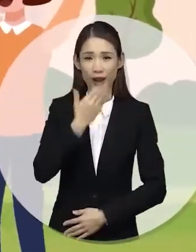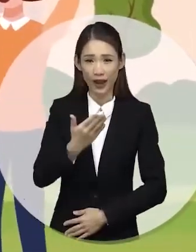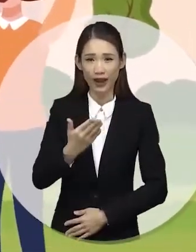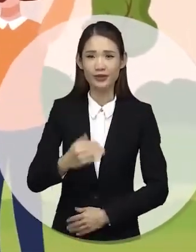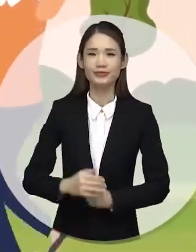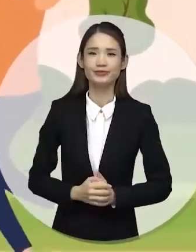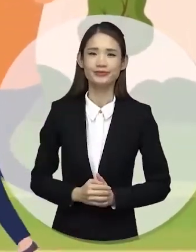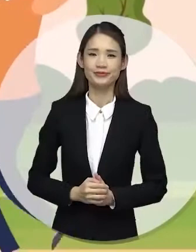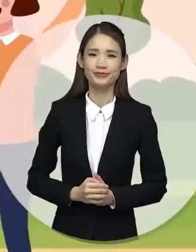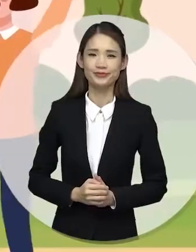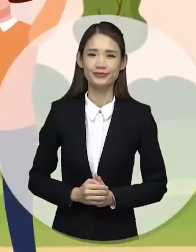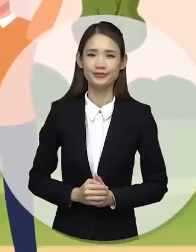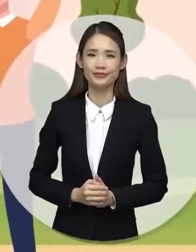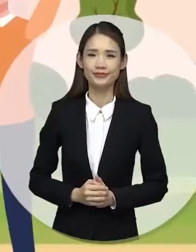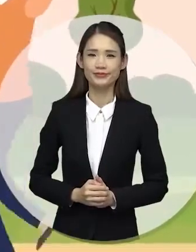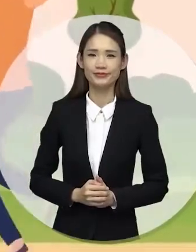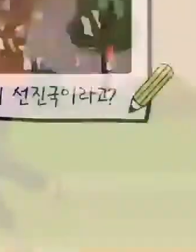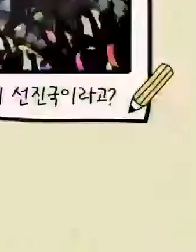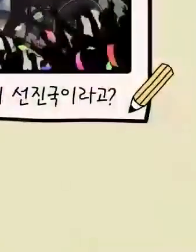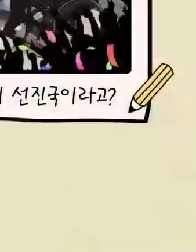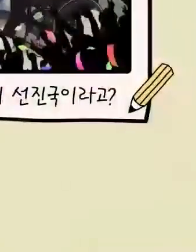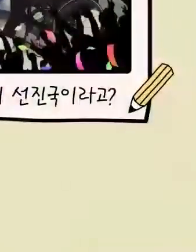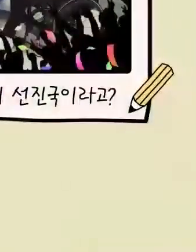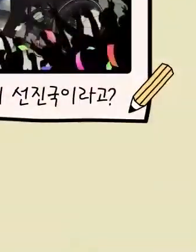않을까 생각합니다.